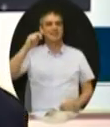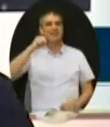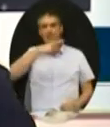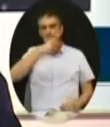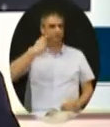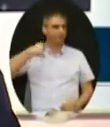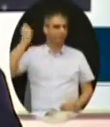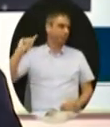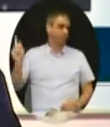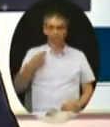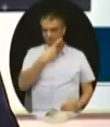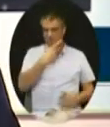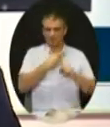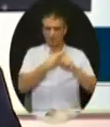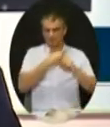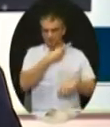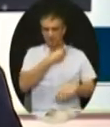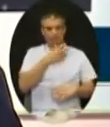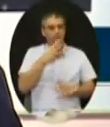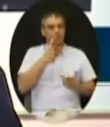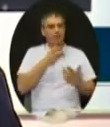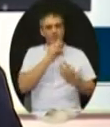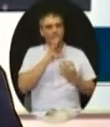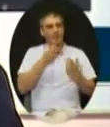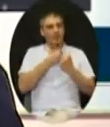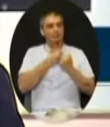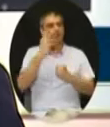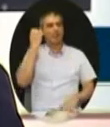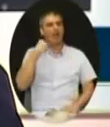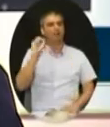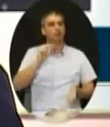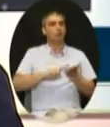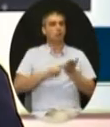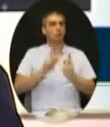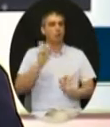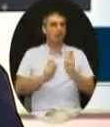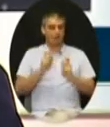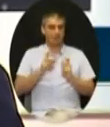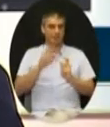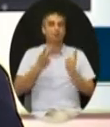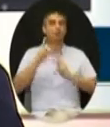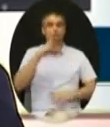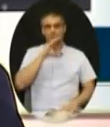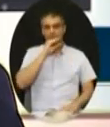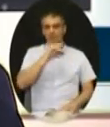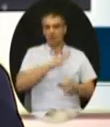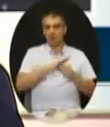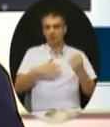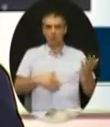הבסיס לכל מה שמדברים כאן היום, של איך מתמודדים עם הפרות חמורות של זכויות אדם, ואף יותר מזה כשמדברים על